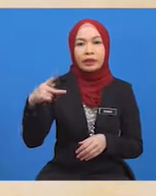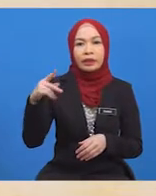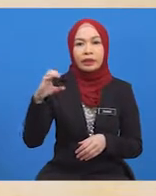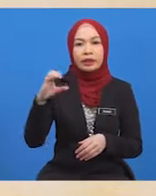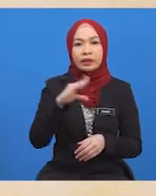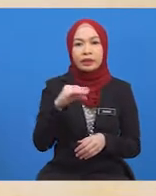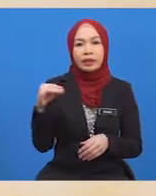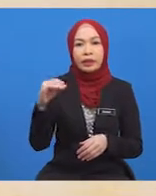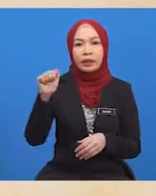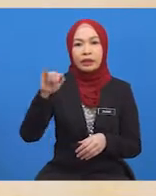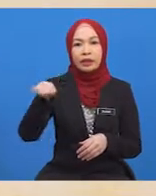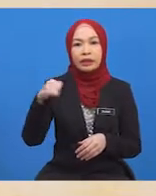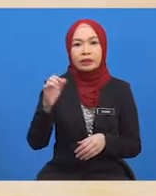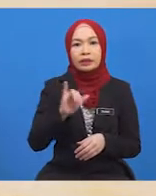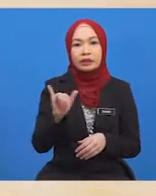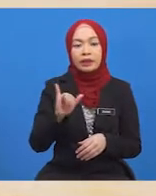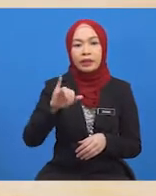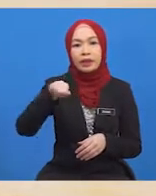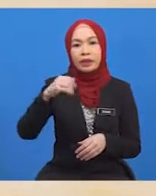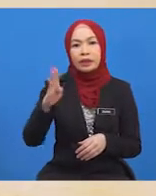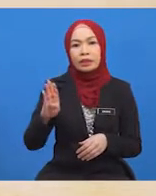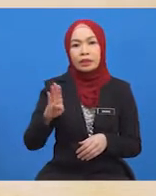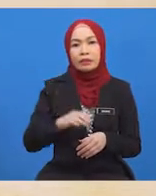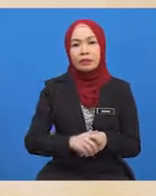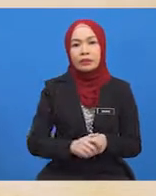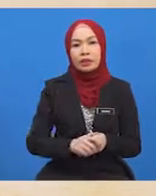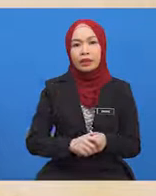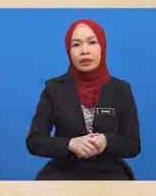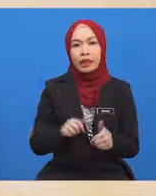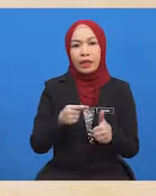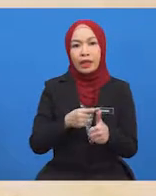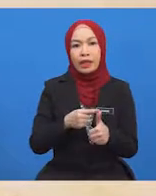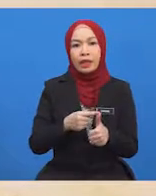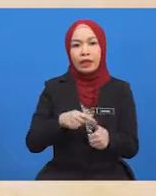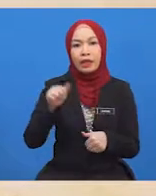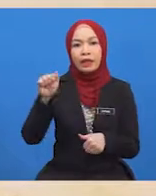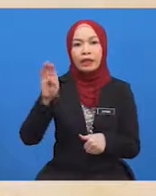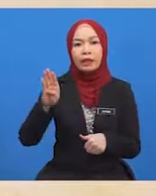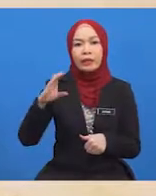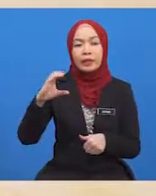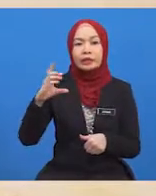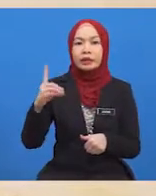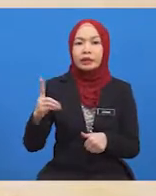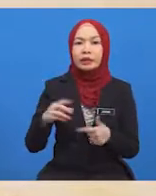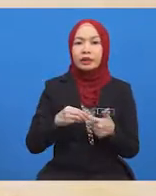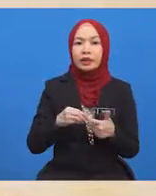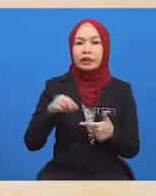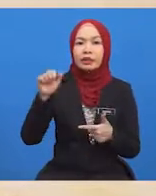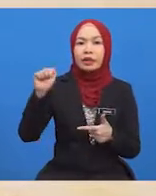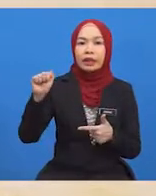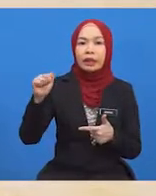Nyatakan nomor kepada satah berikut. A, AB, CD dan B, AD, EF.